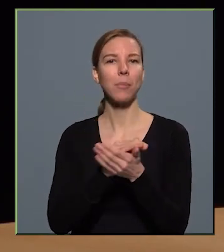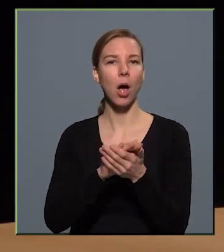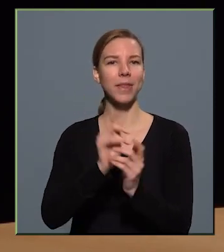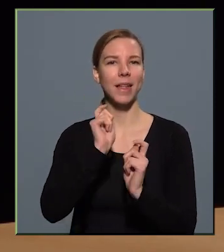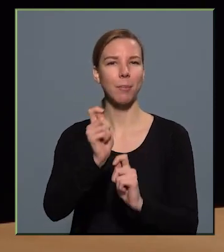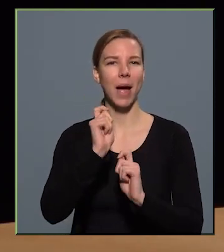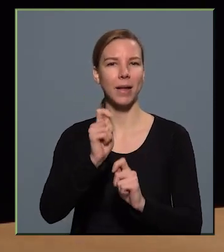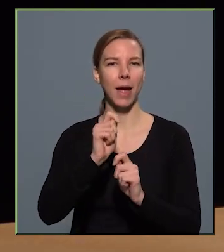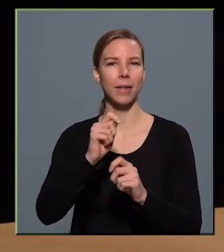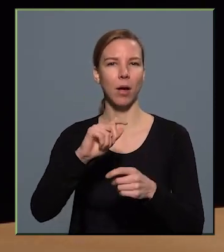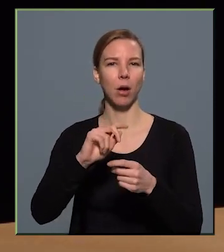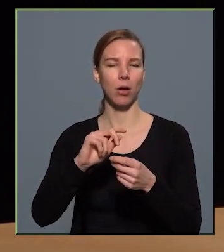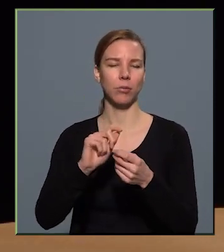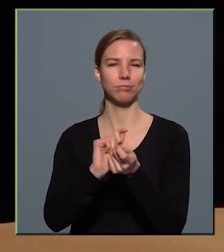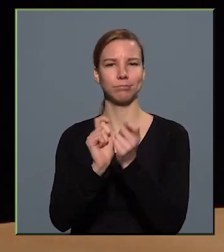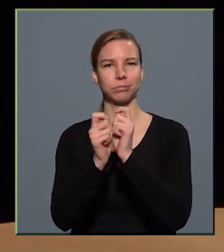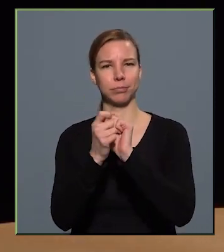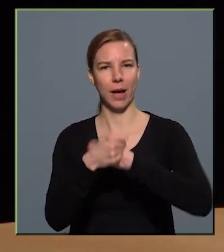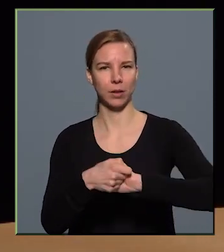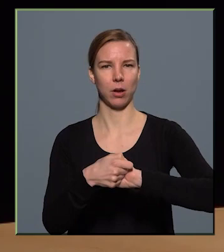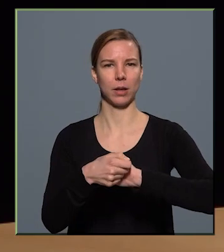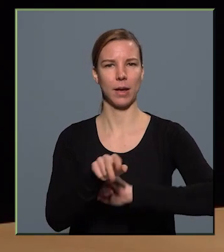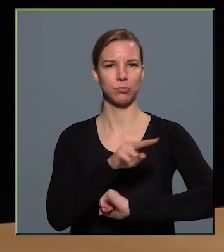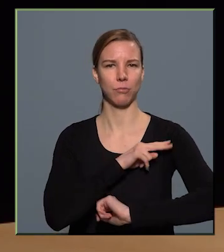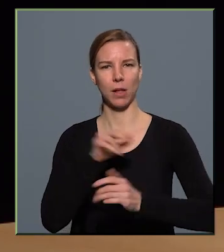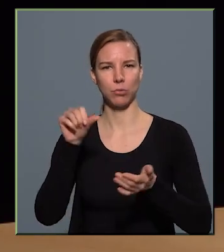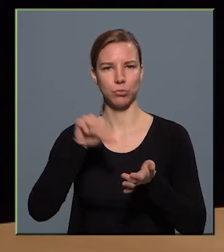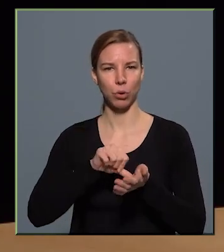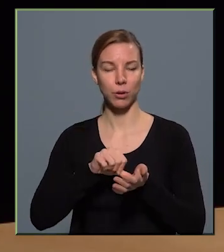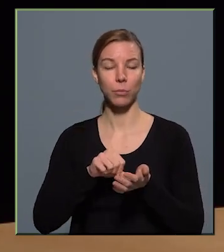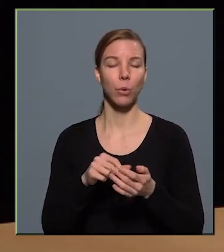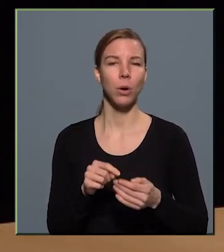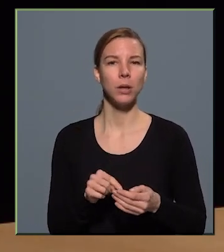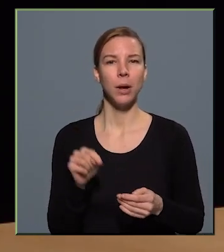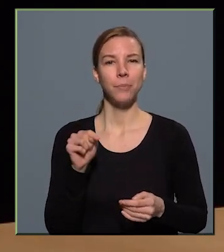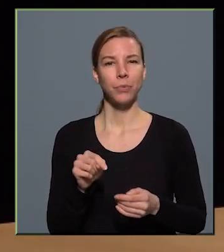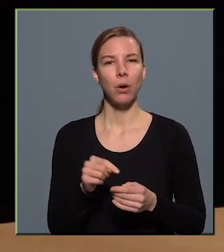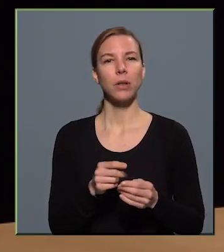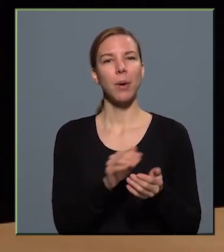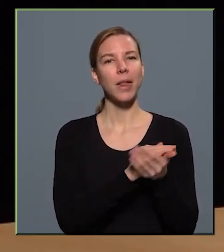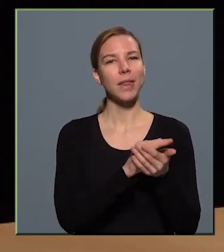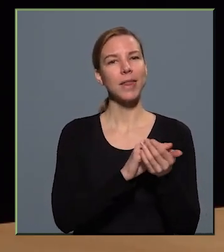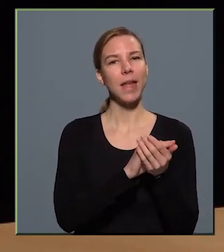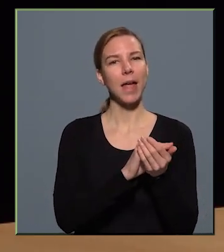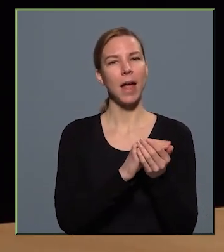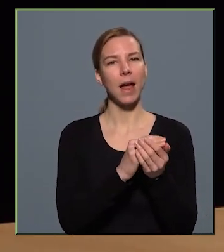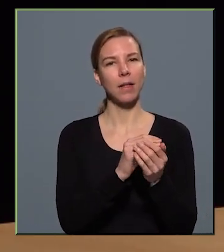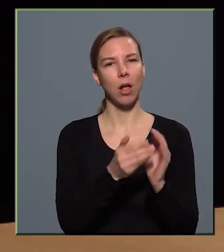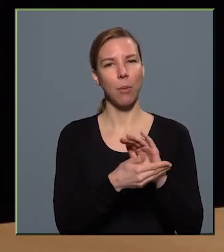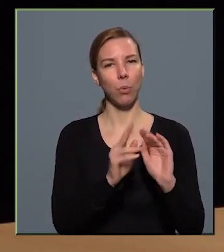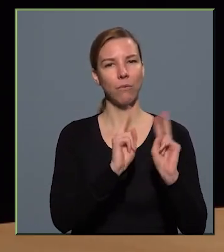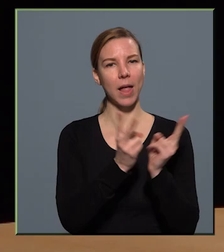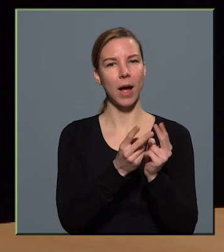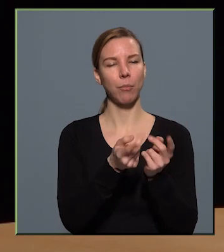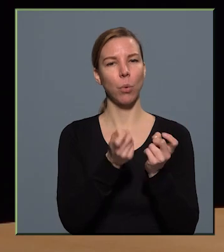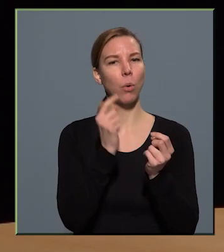szénbányászati szerkezet átalakítási központ nevet viselte, hogy hogyan megyünk ki ebből a szénvilágból, mert az nyilvánvaló volt már akkor